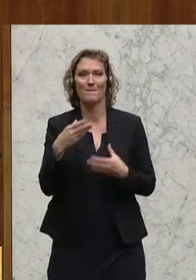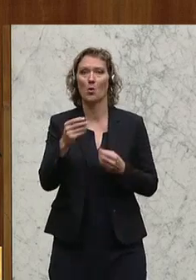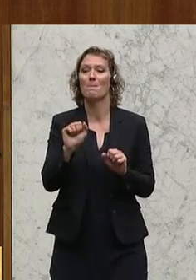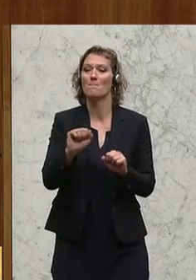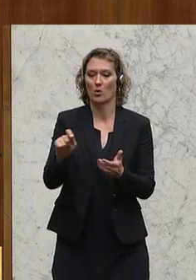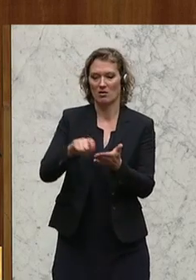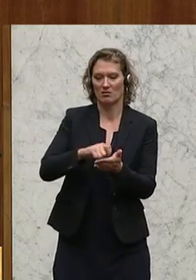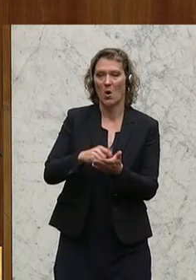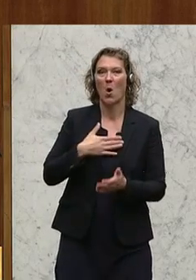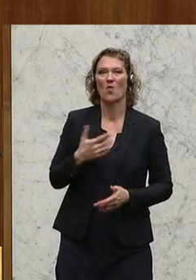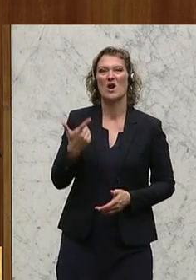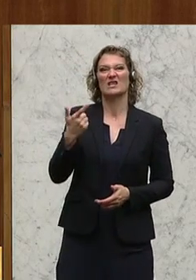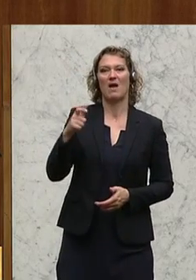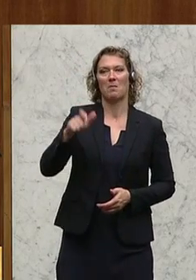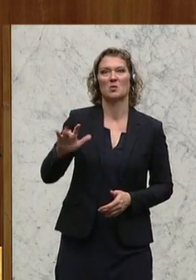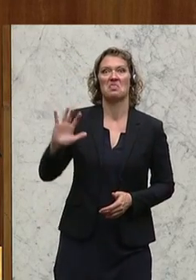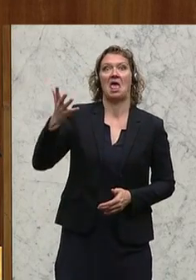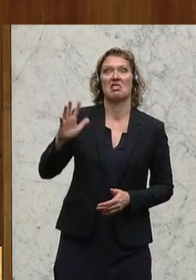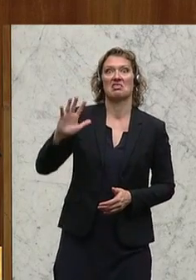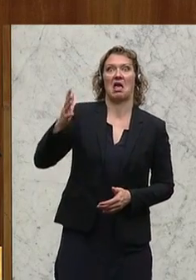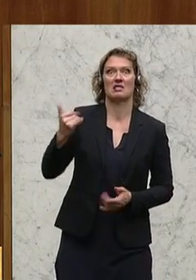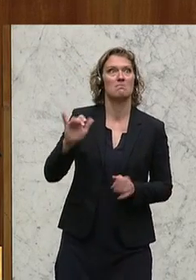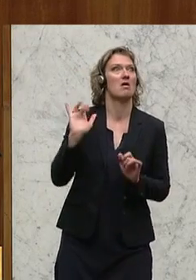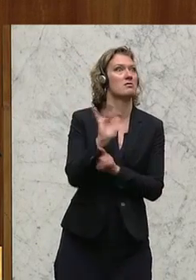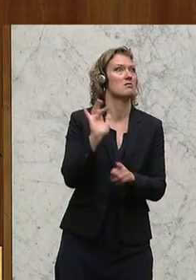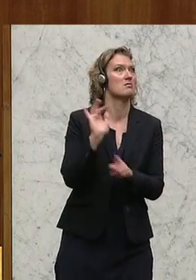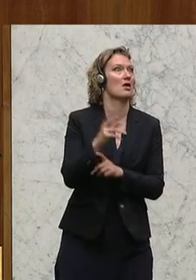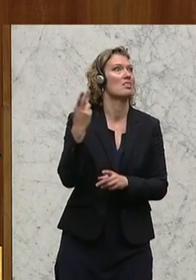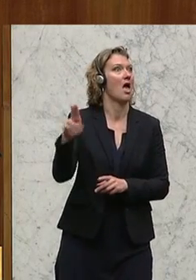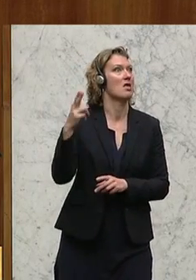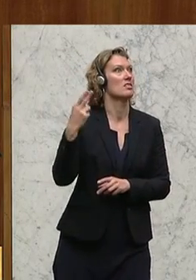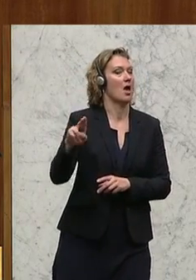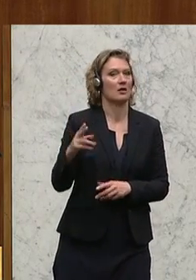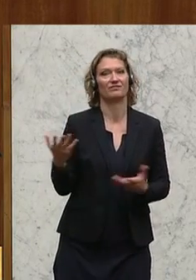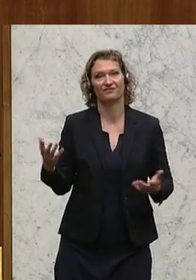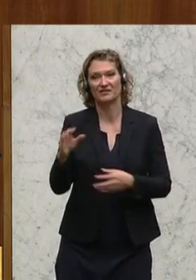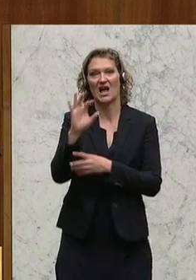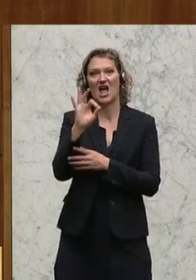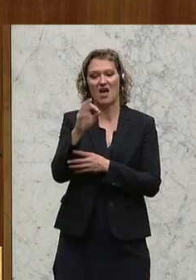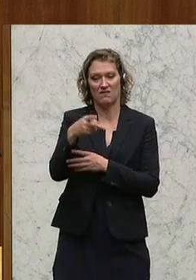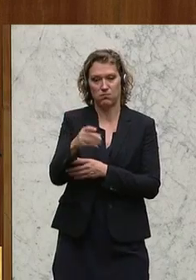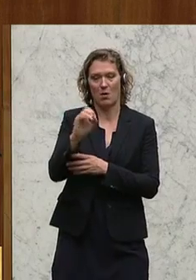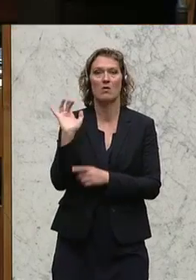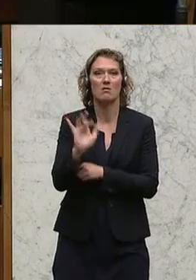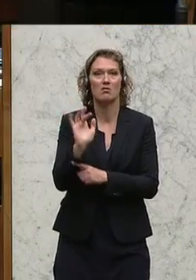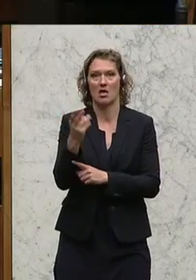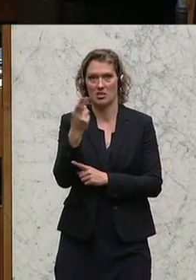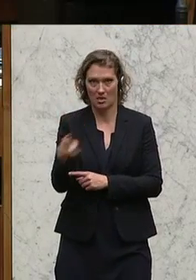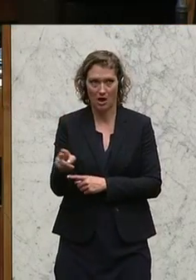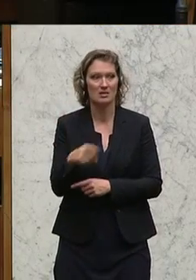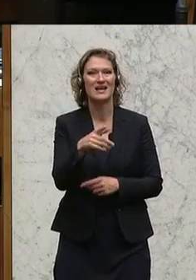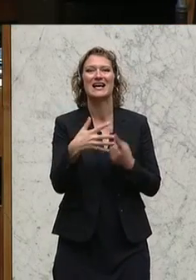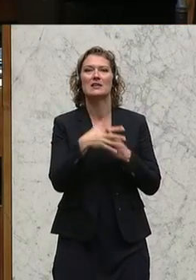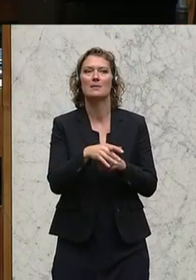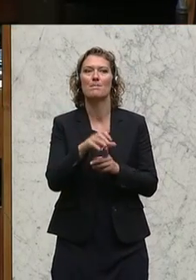nur zwei notorische Neinsager da hier nicht gäbe. Zwei notorische Neinsager, die FPÖ und das Team Stronach. Es ist immer